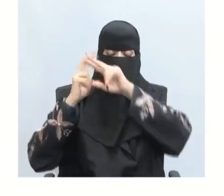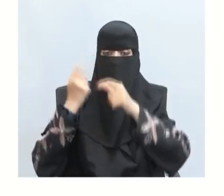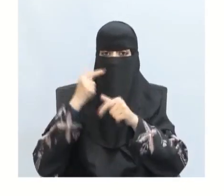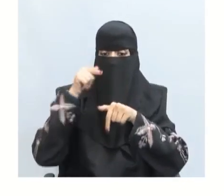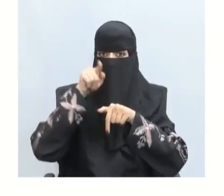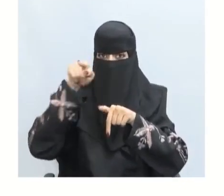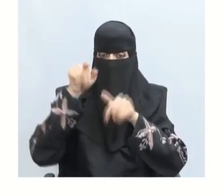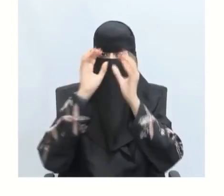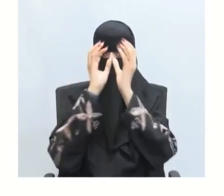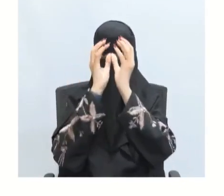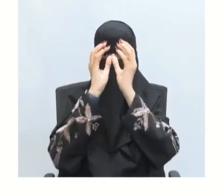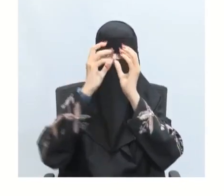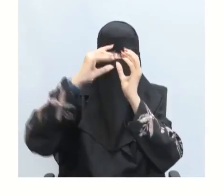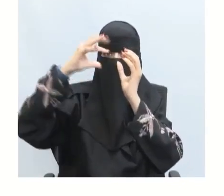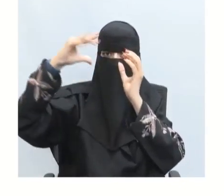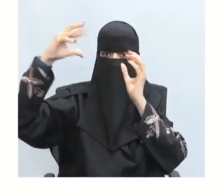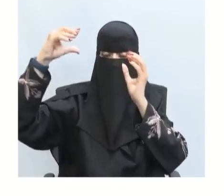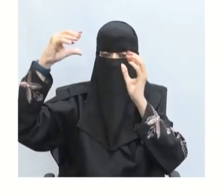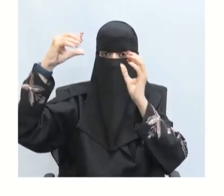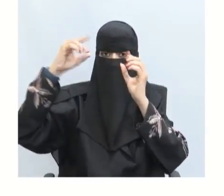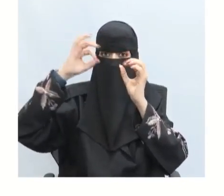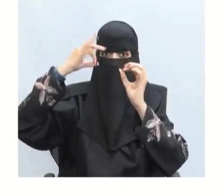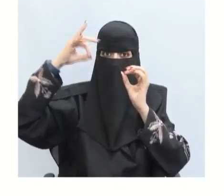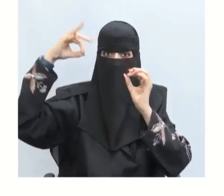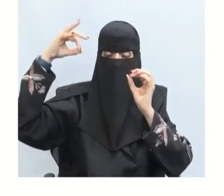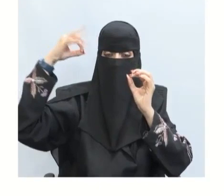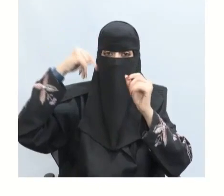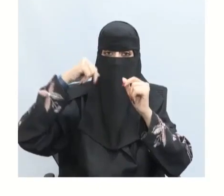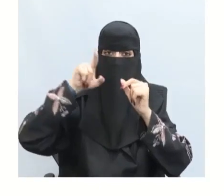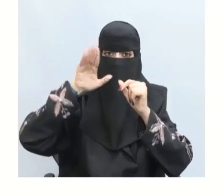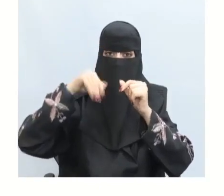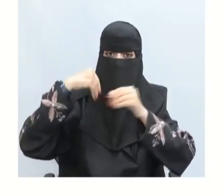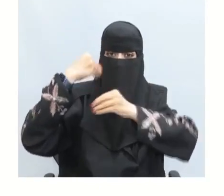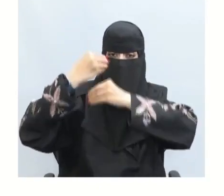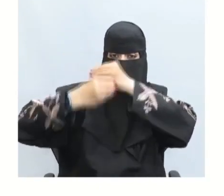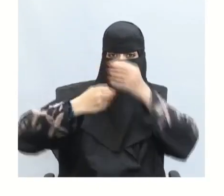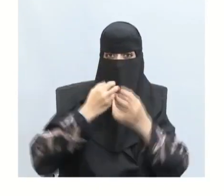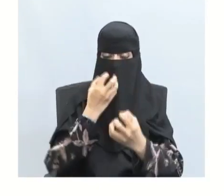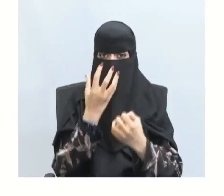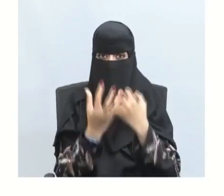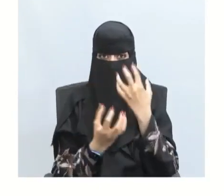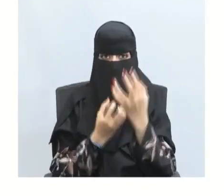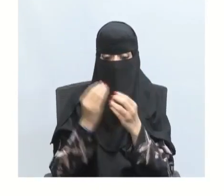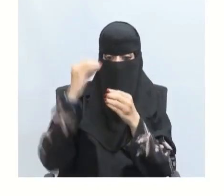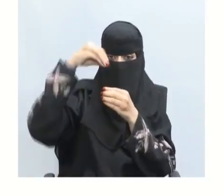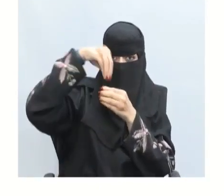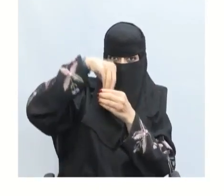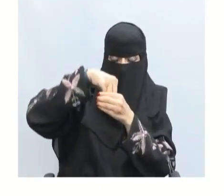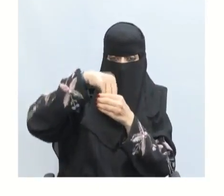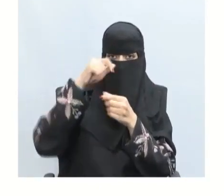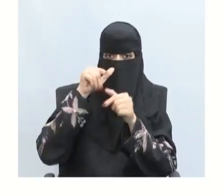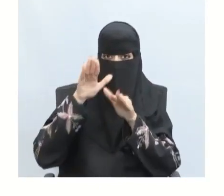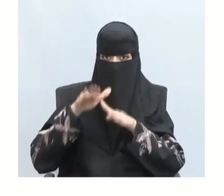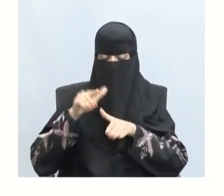جرم غازي متالق تتولد الطاقه في باطنه